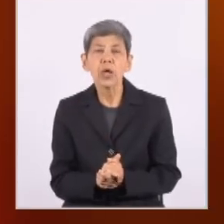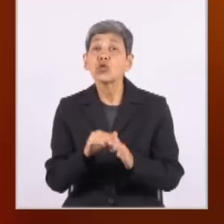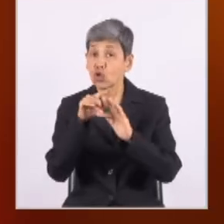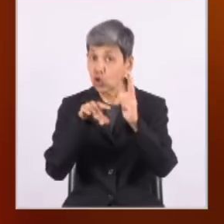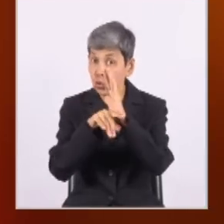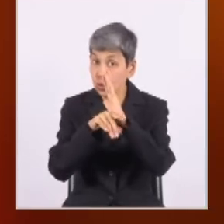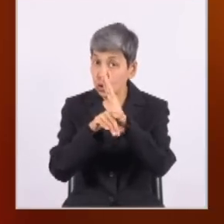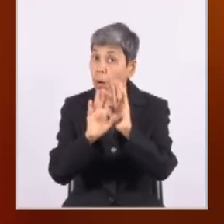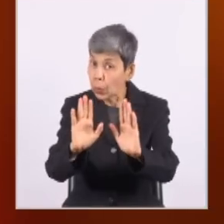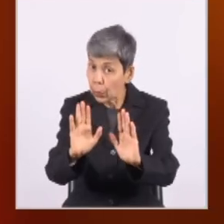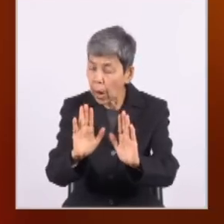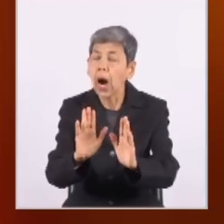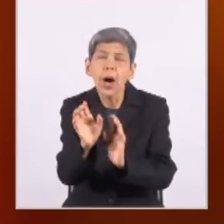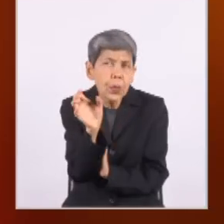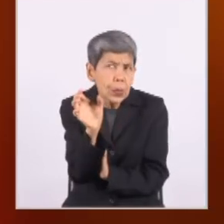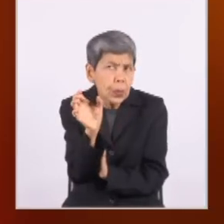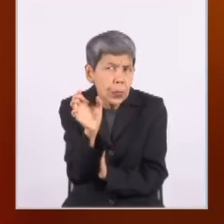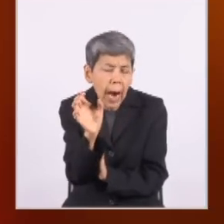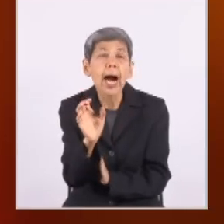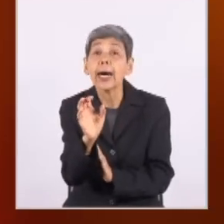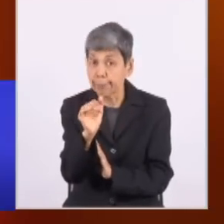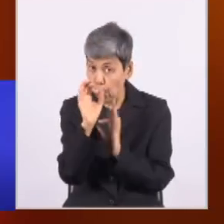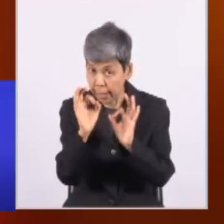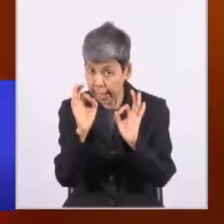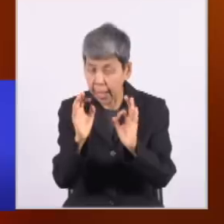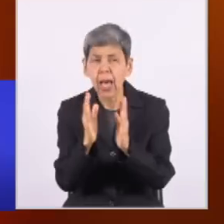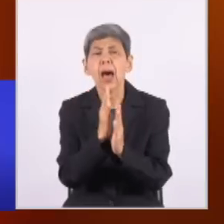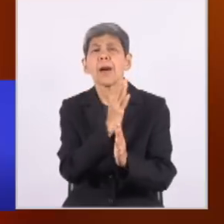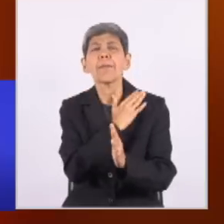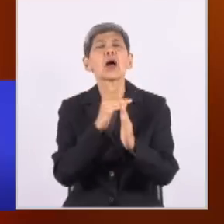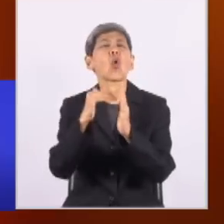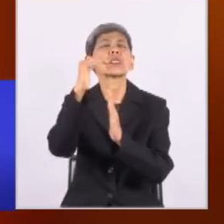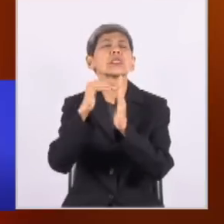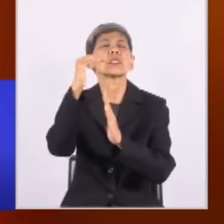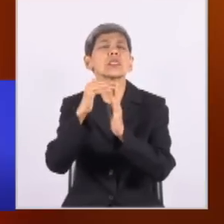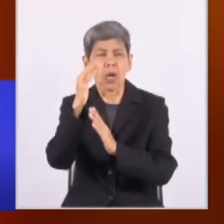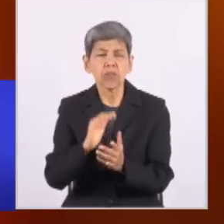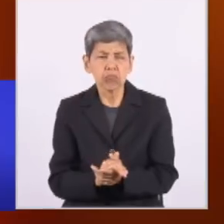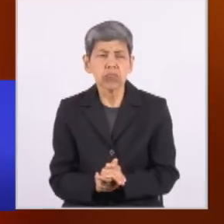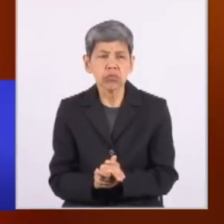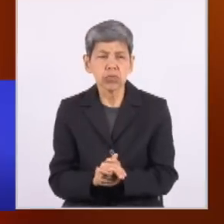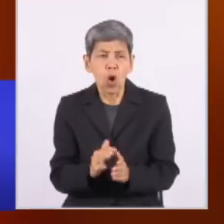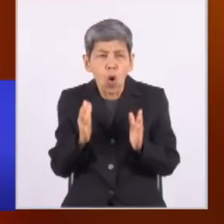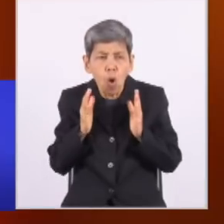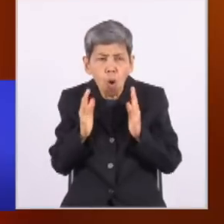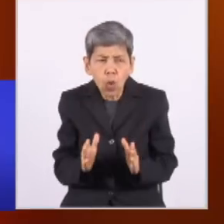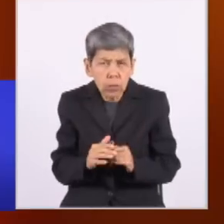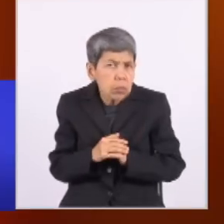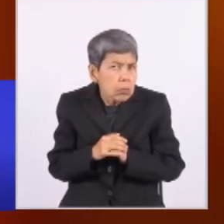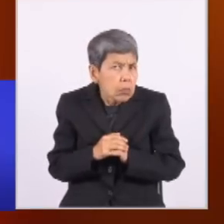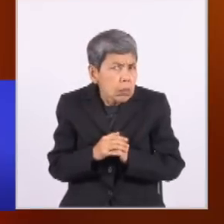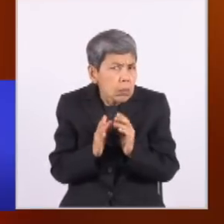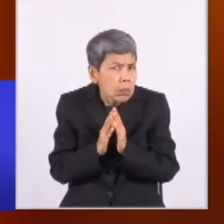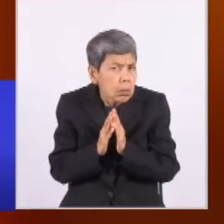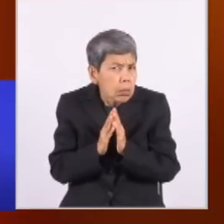ก็ๆๆได้เรียกว่าได้ข้อมูลเบื้องต้นแล้วท่านอาจจะเป็นคนเหนือมาก็ได้ประมาณนั้นแต่ว่าคนที่เขาไปได้ยินแล้วว่า